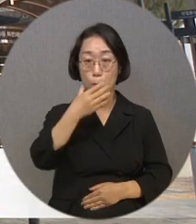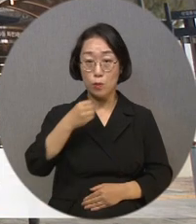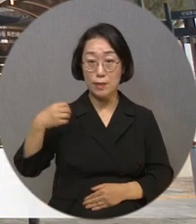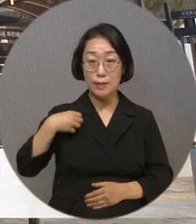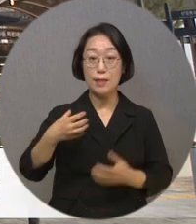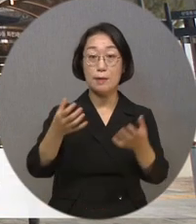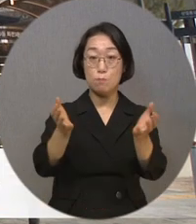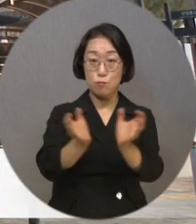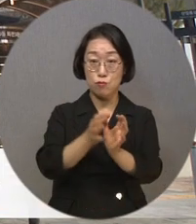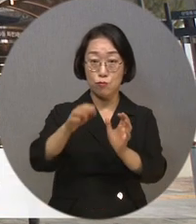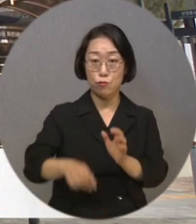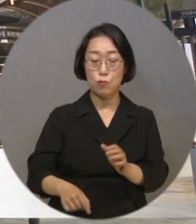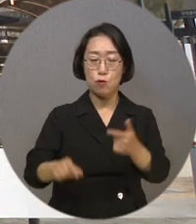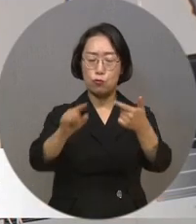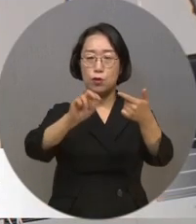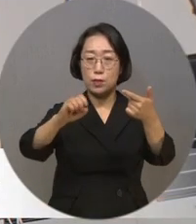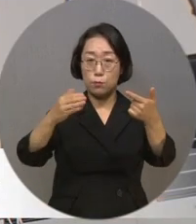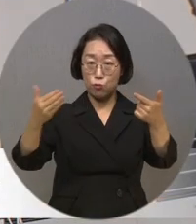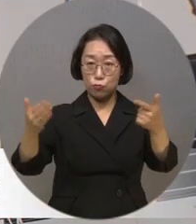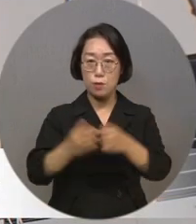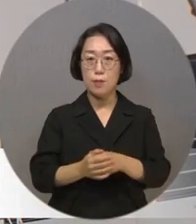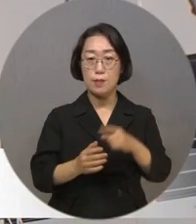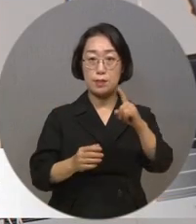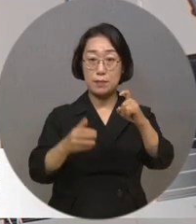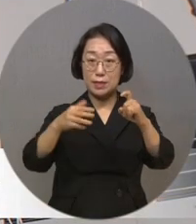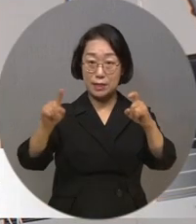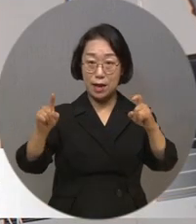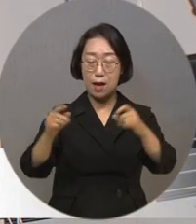보건복지부는 지난달 29일 열린 제11차